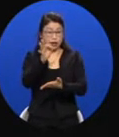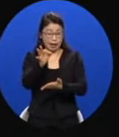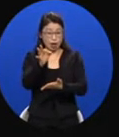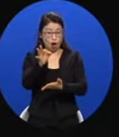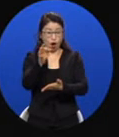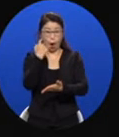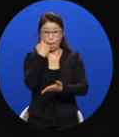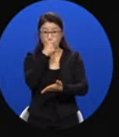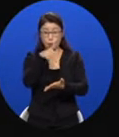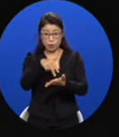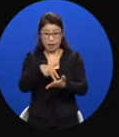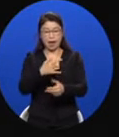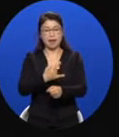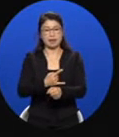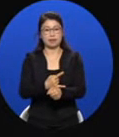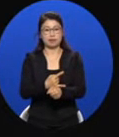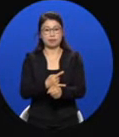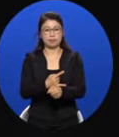통해서